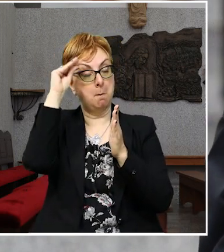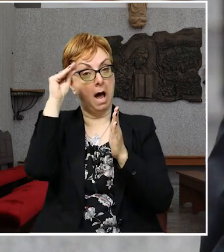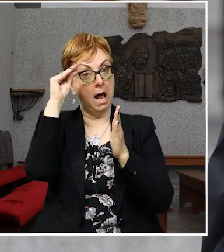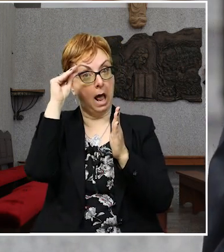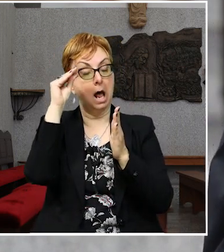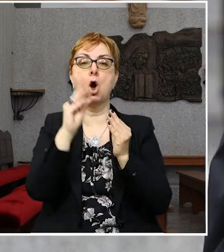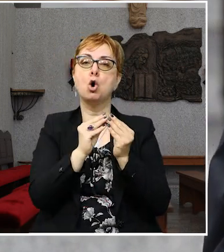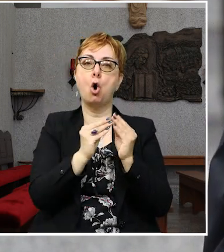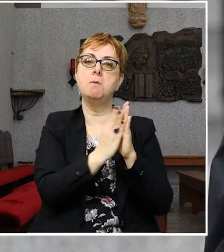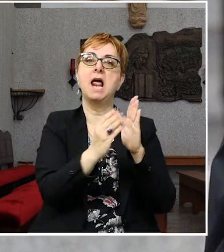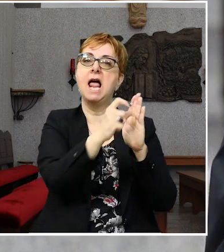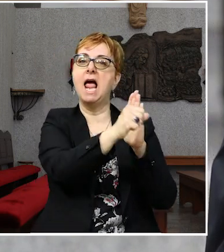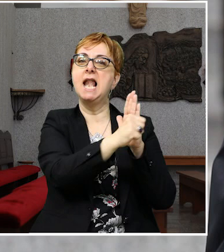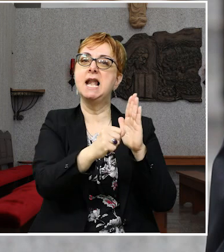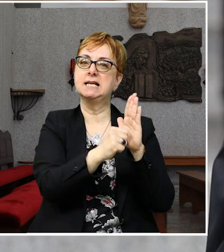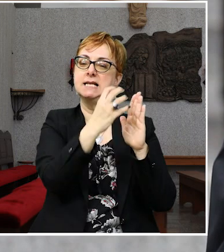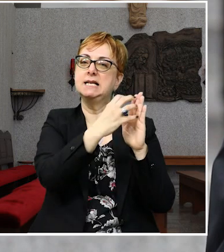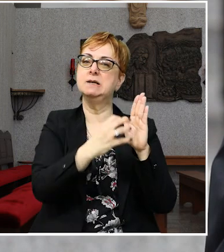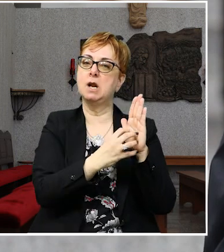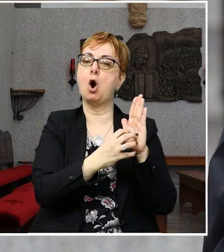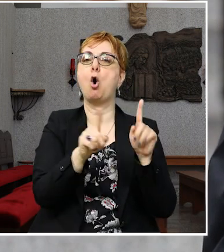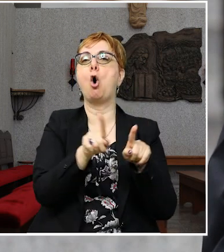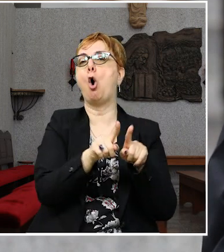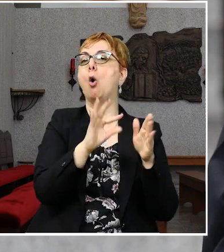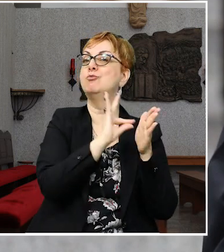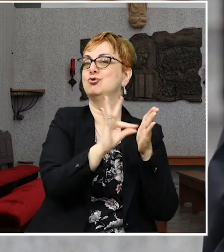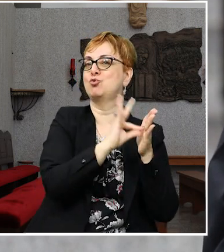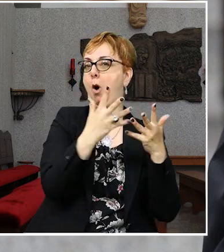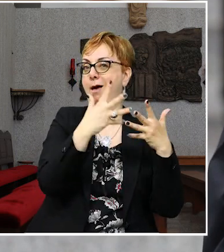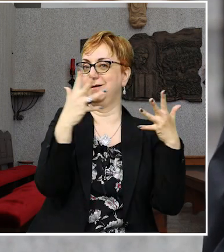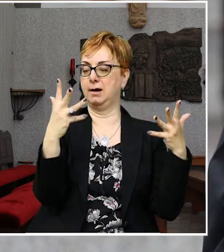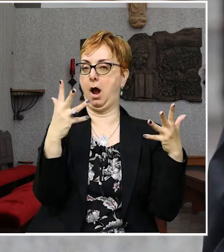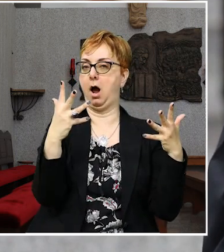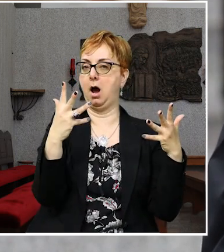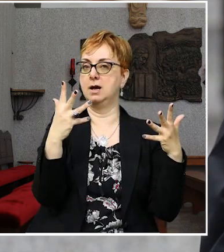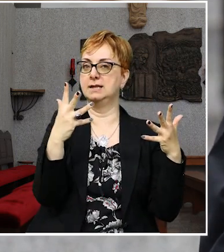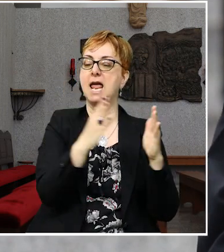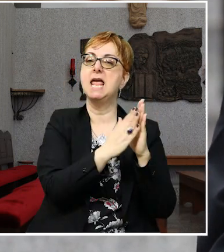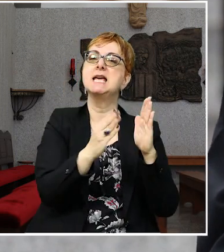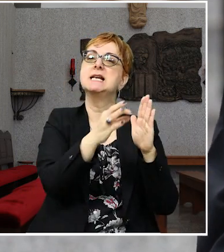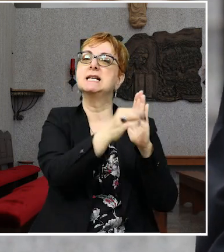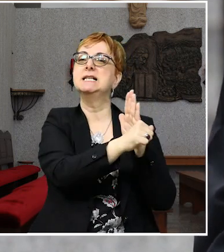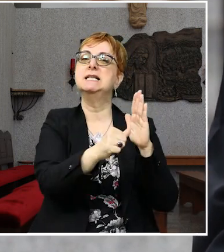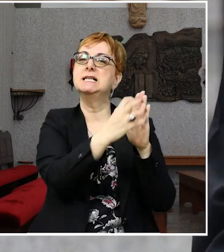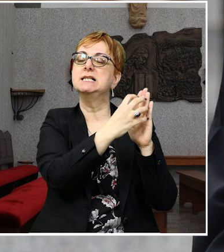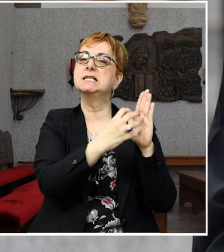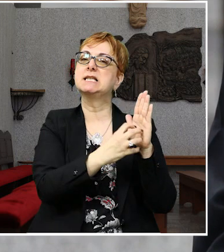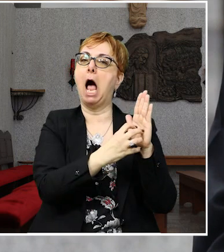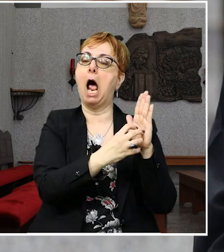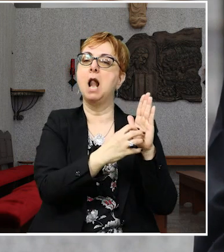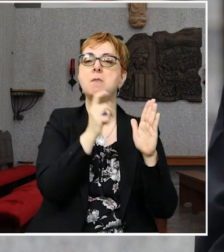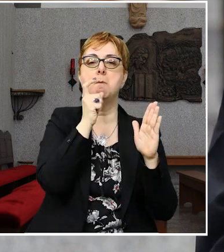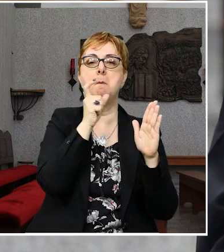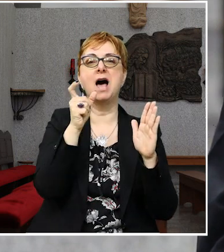dei Salmi è una grande scuola. Abbiamo visto come i Salmi non usino sempre